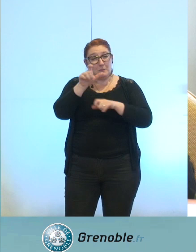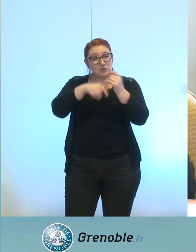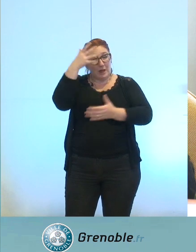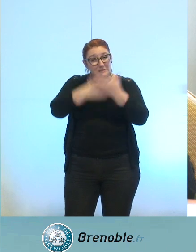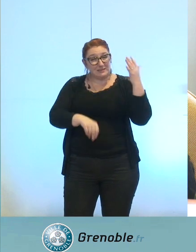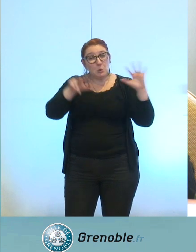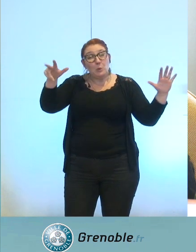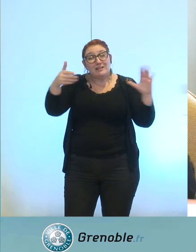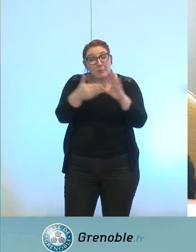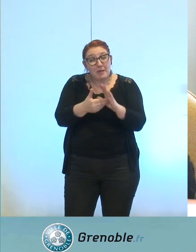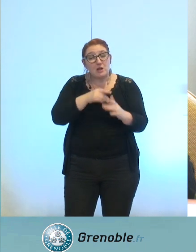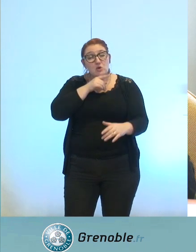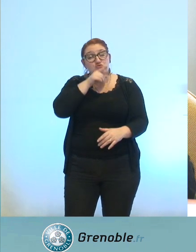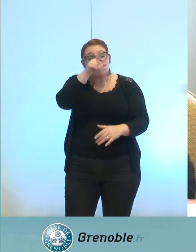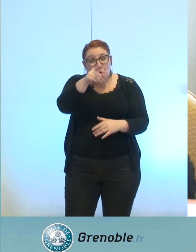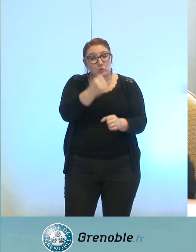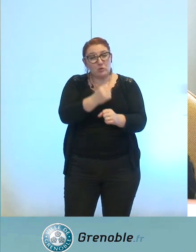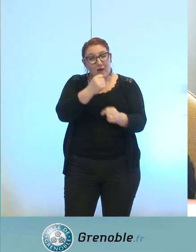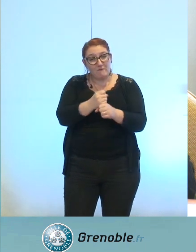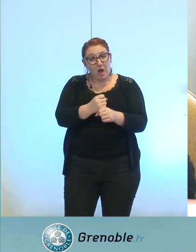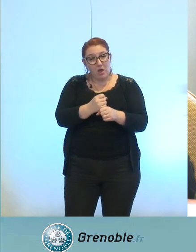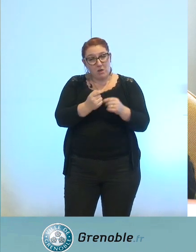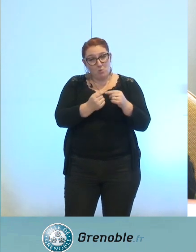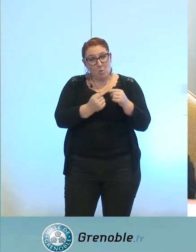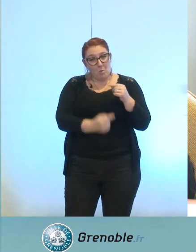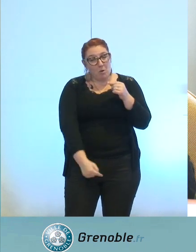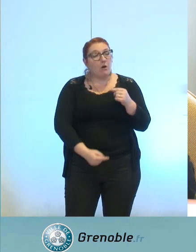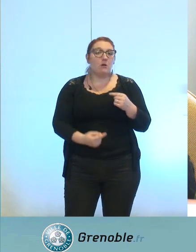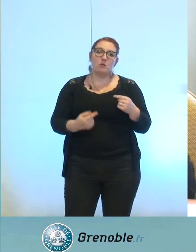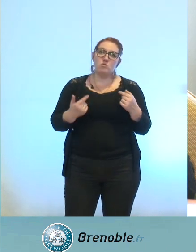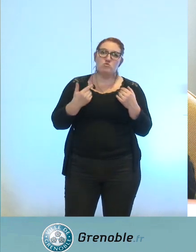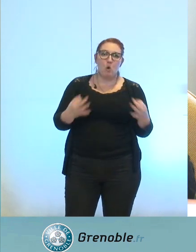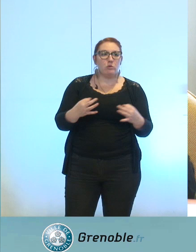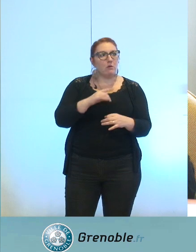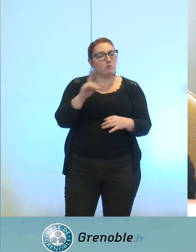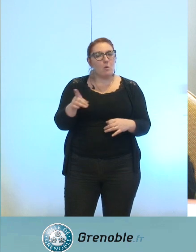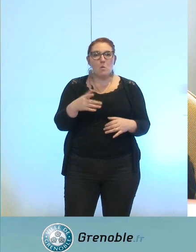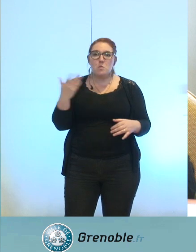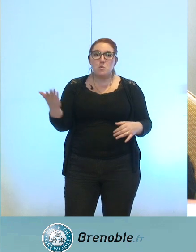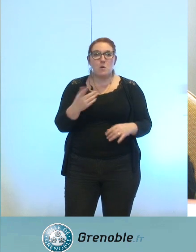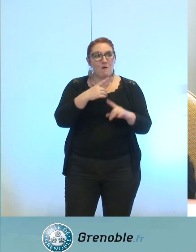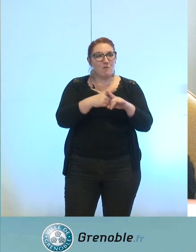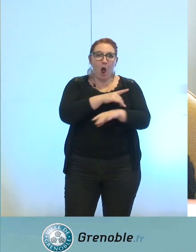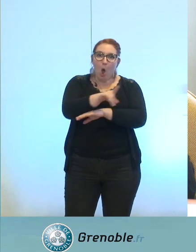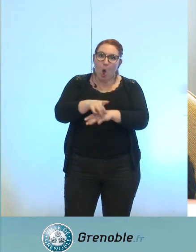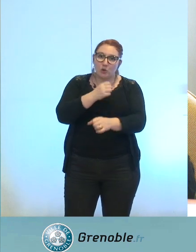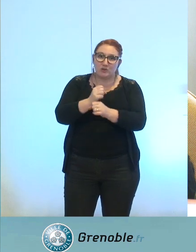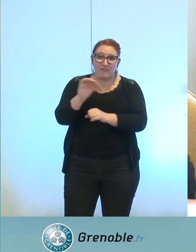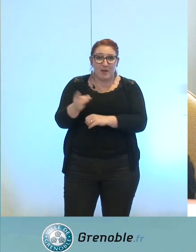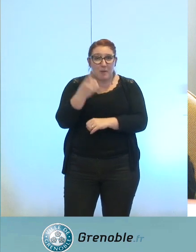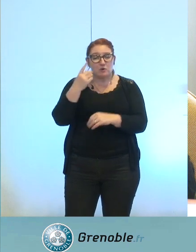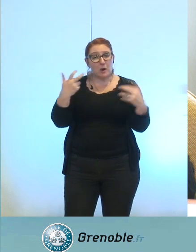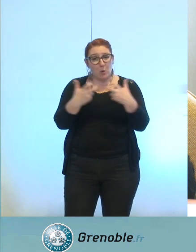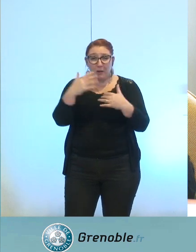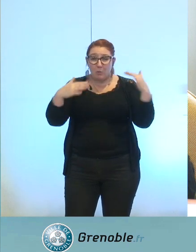travail c'est quand même pas un chiffre neutre je vous invite à multiplier par le nombre d'heures de travail par jour et par le coût moyen d'une heure de